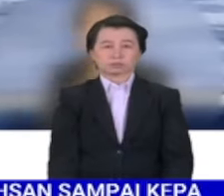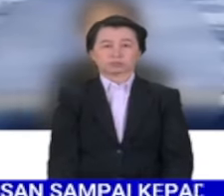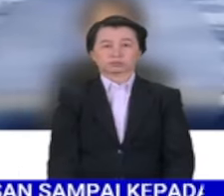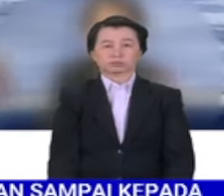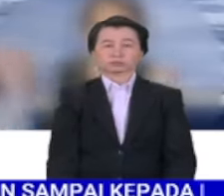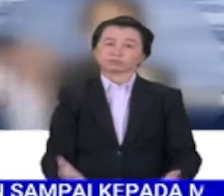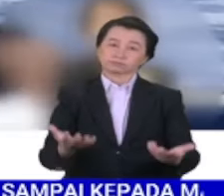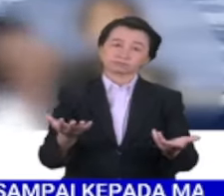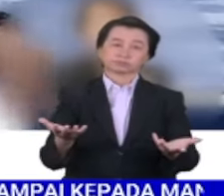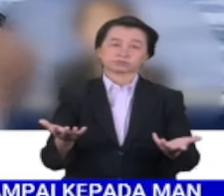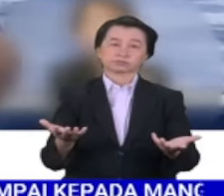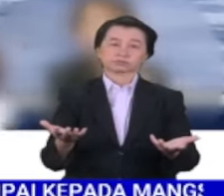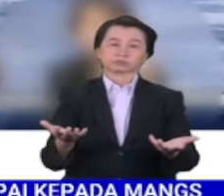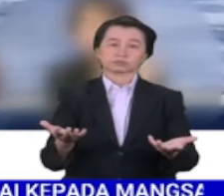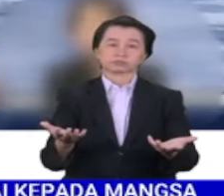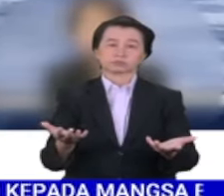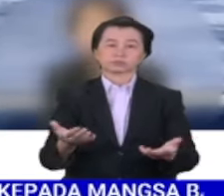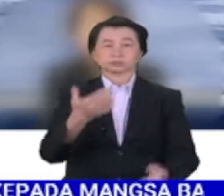jadi